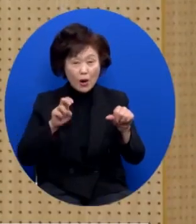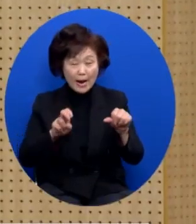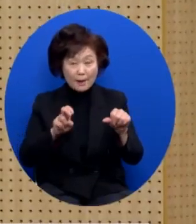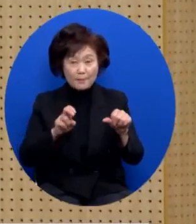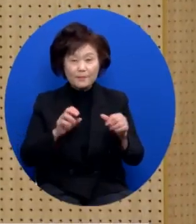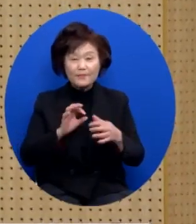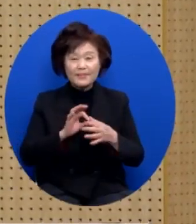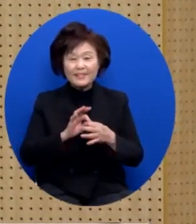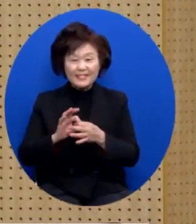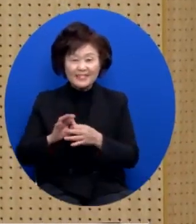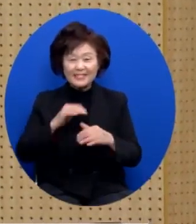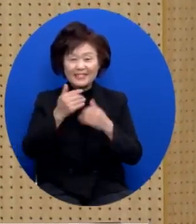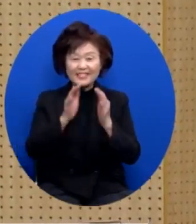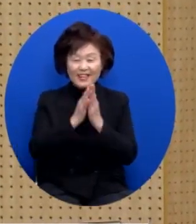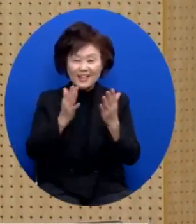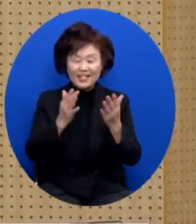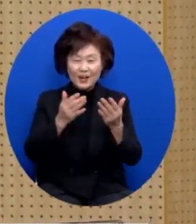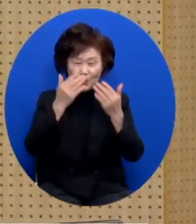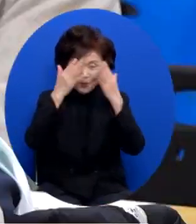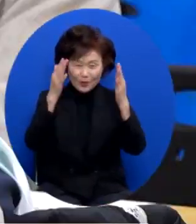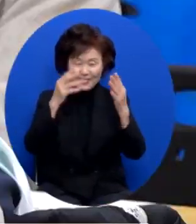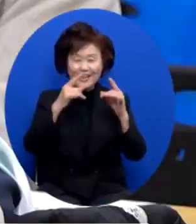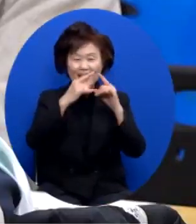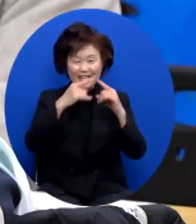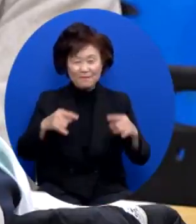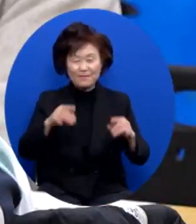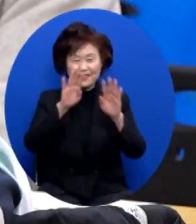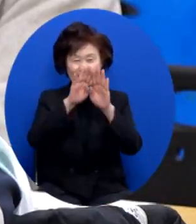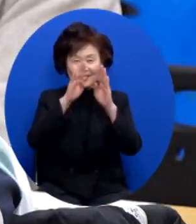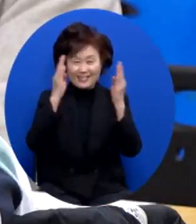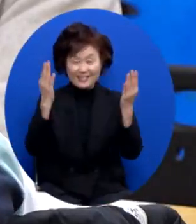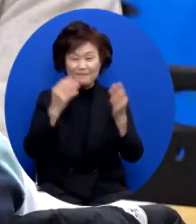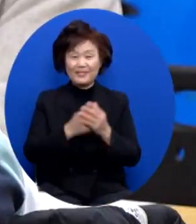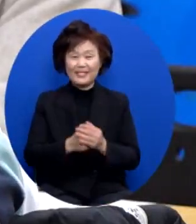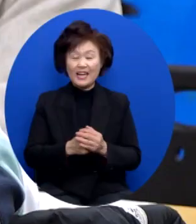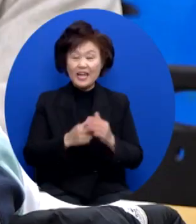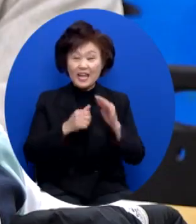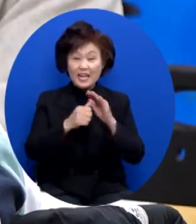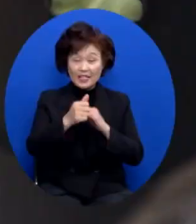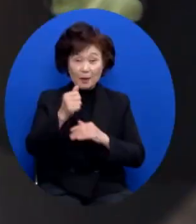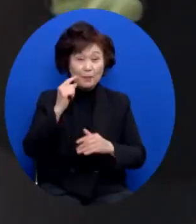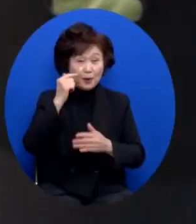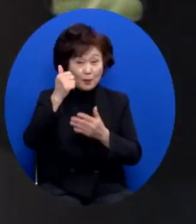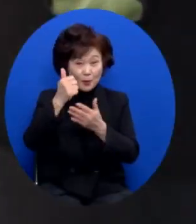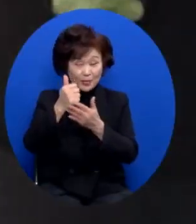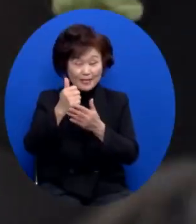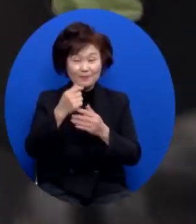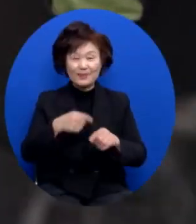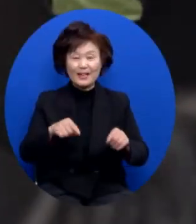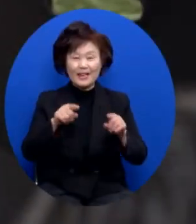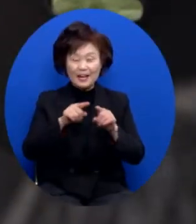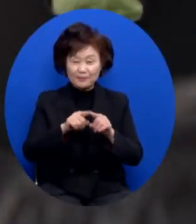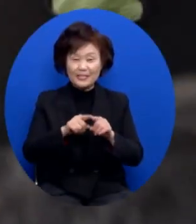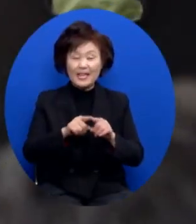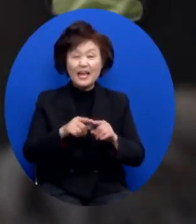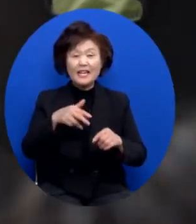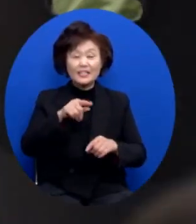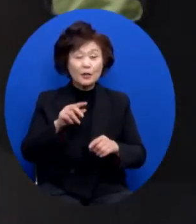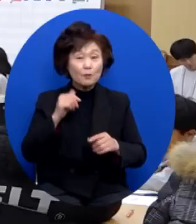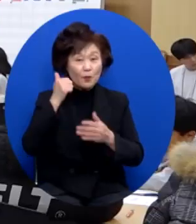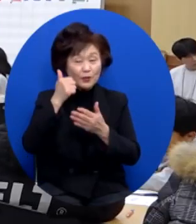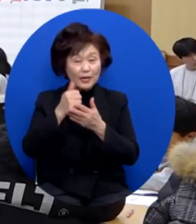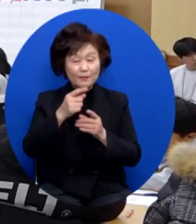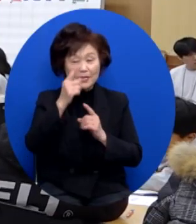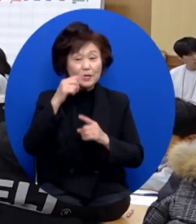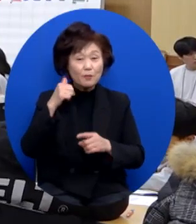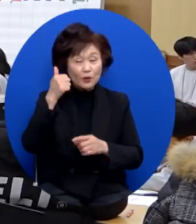지난 5일과 6일 이틀 동안 열린 캠프에는 오감성경 대표 김성찬 목사를 비롯해 정정주 목사,